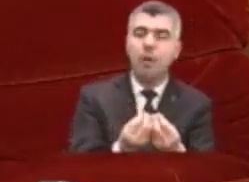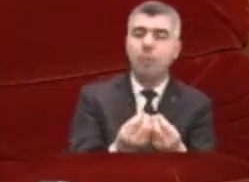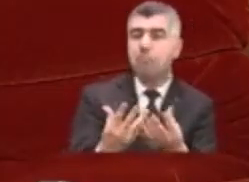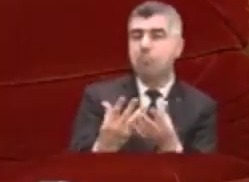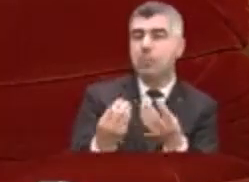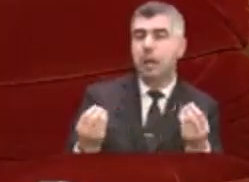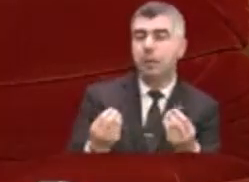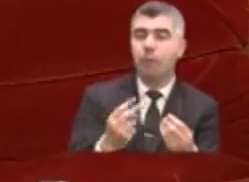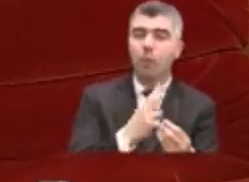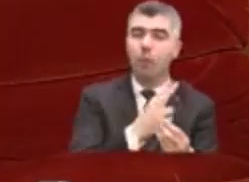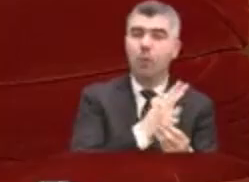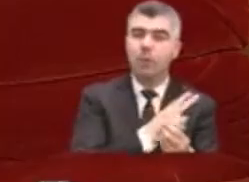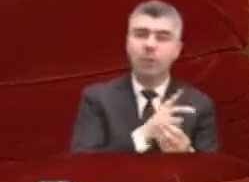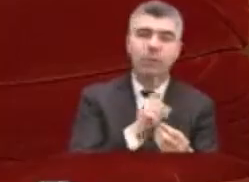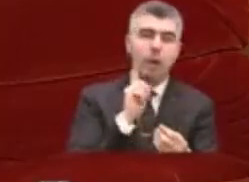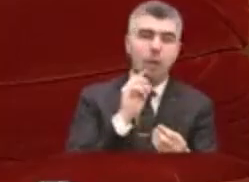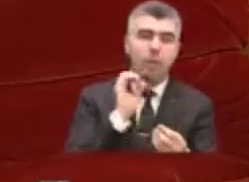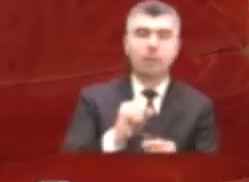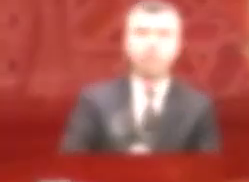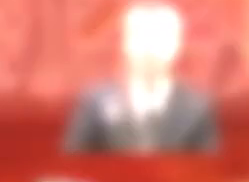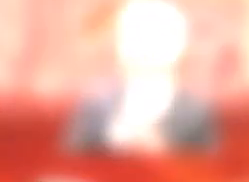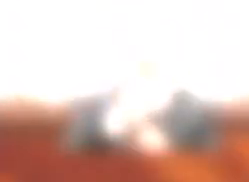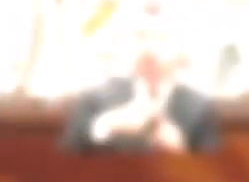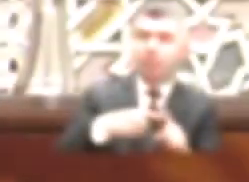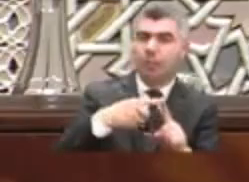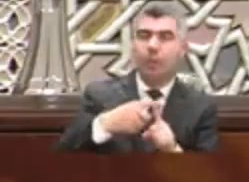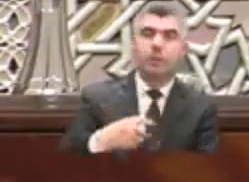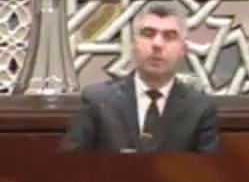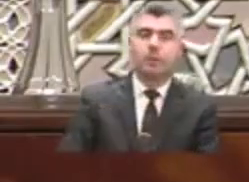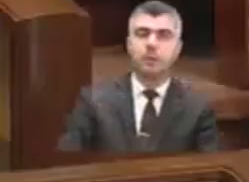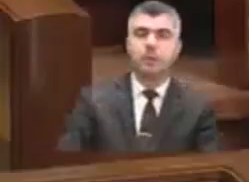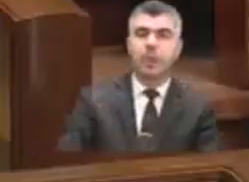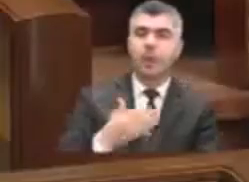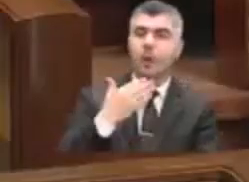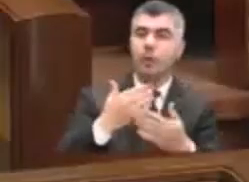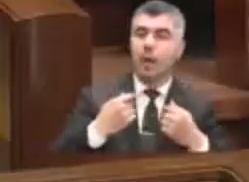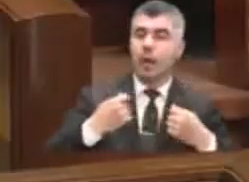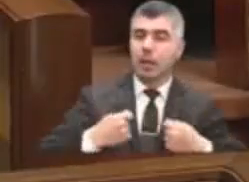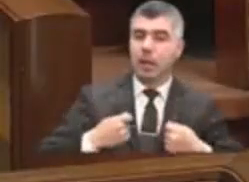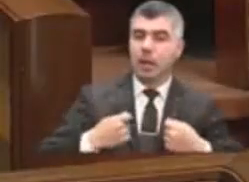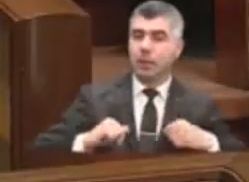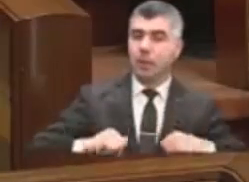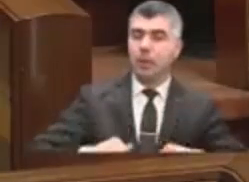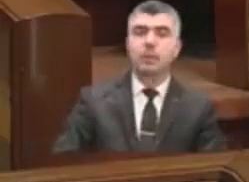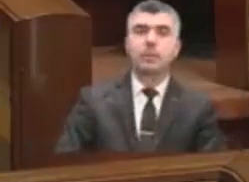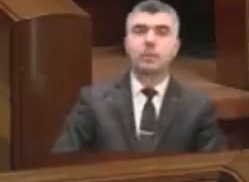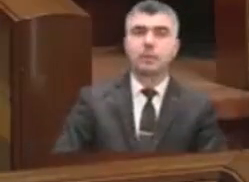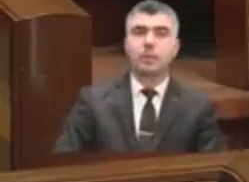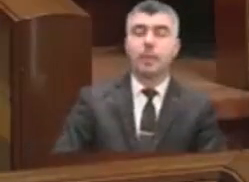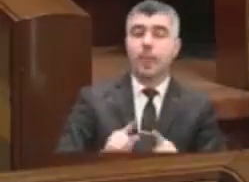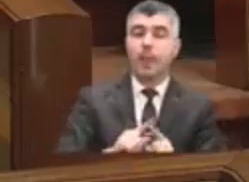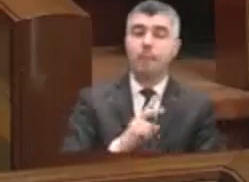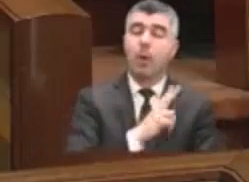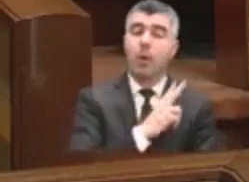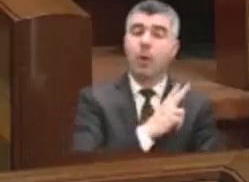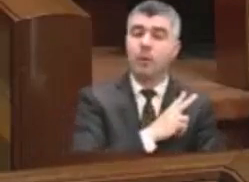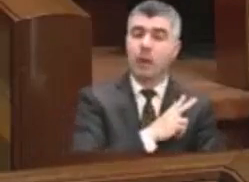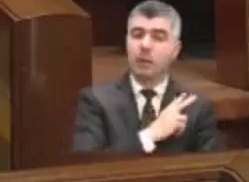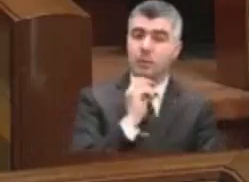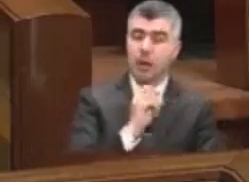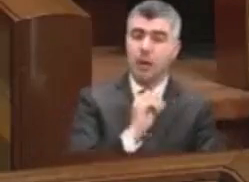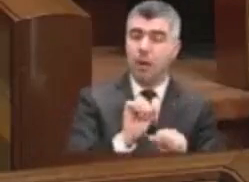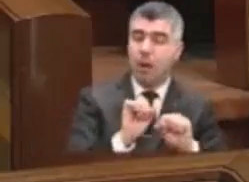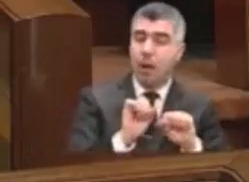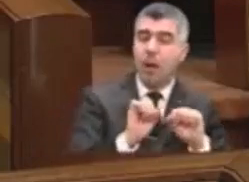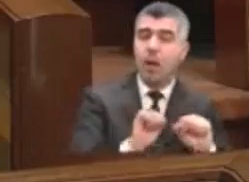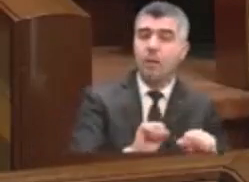لتي تعطي واحد شكرا. تيكون شكرا سيد الرئيس. سيد الوزير، لو كان الاستاذ يقوم بتصرفات ما عندهاش